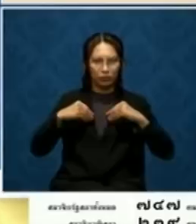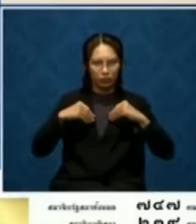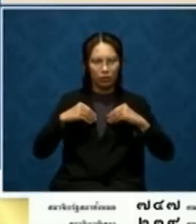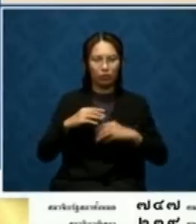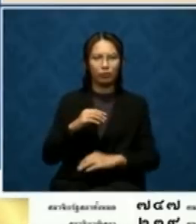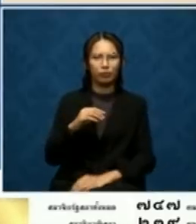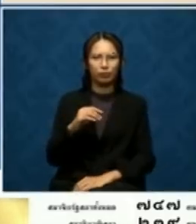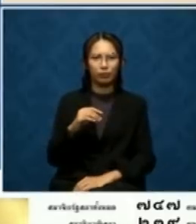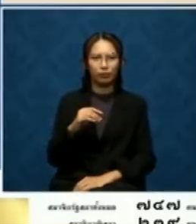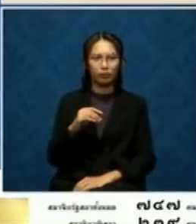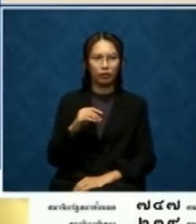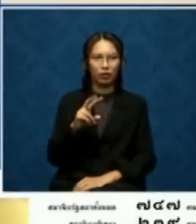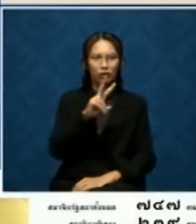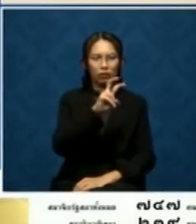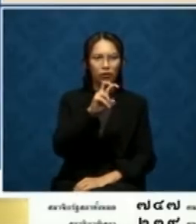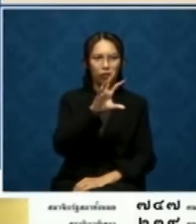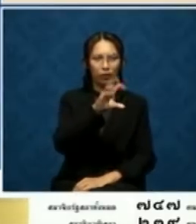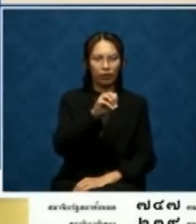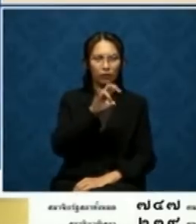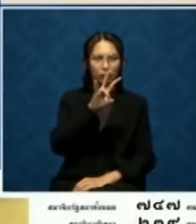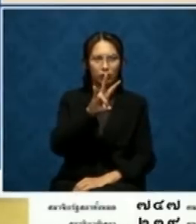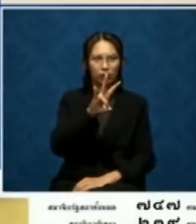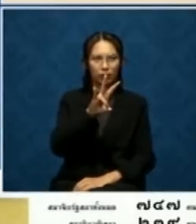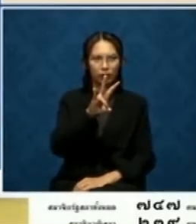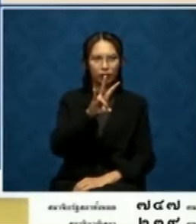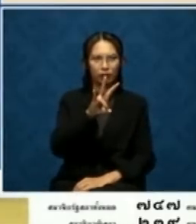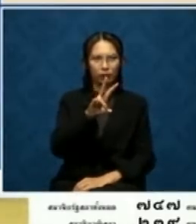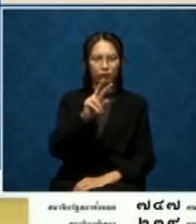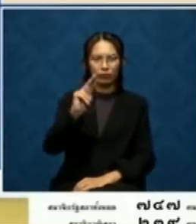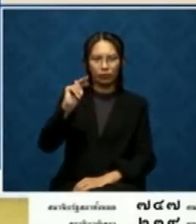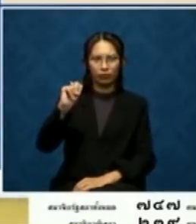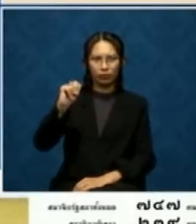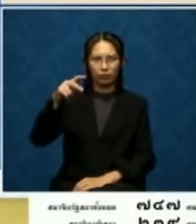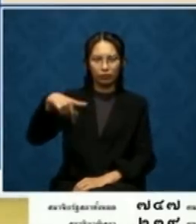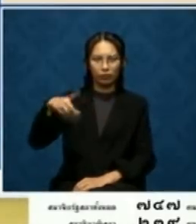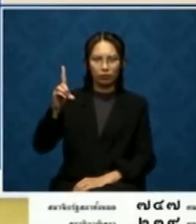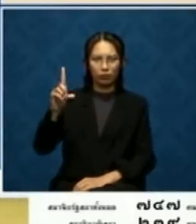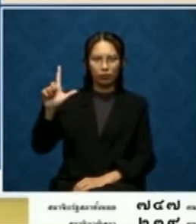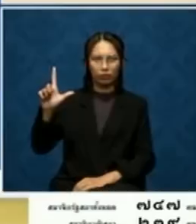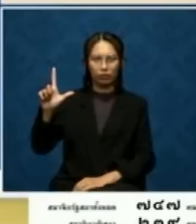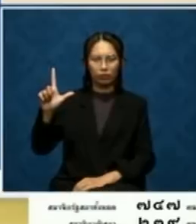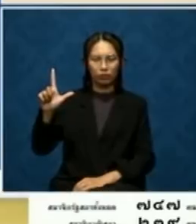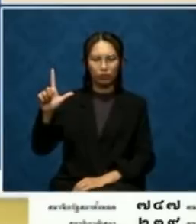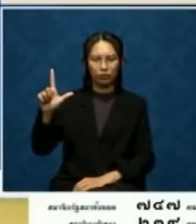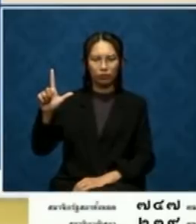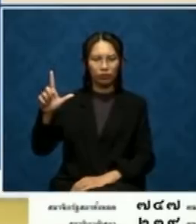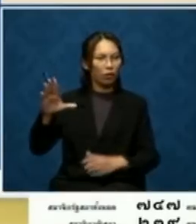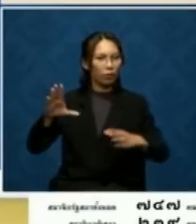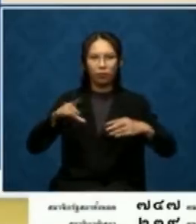ต่มันคือการประคับประคองไปเพื่อให้มันแบบรักษาเสถียรภาพเนี่ยดังนั้นความจำเป็นตอนนี้มันไม่มีความจำเป็นคือคุณจะอั